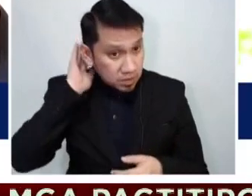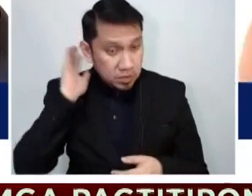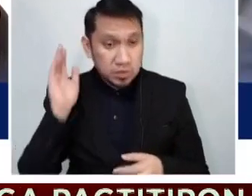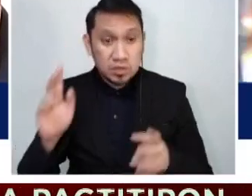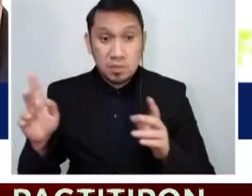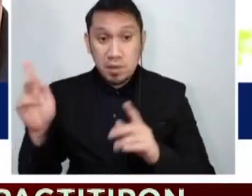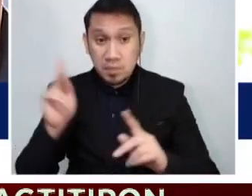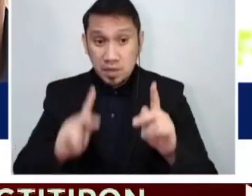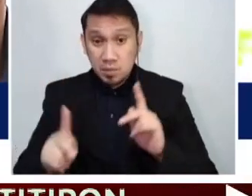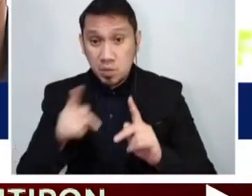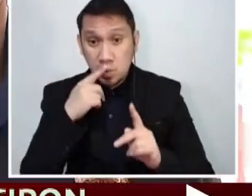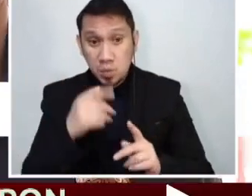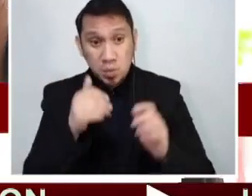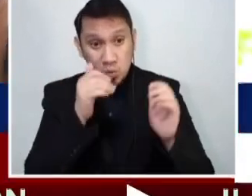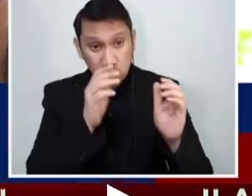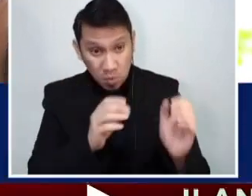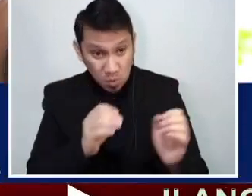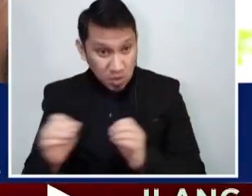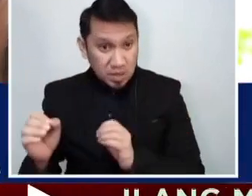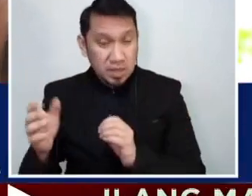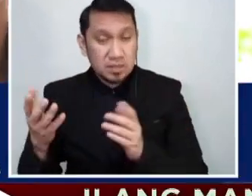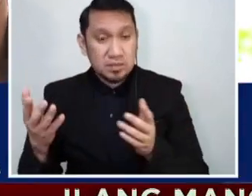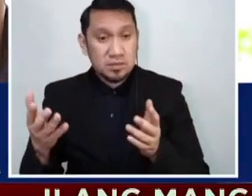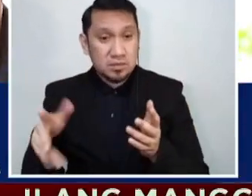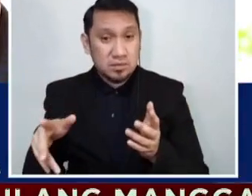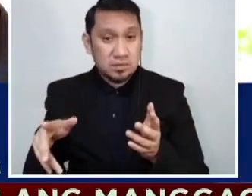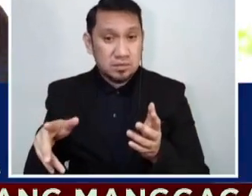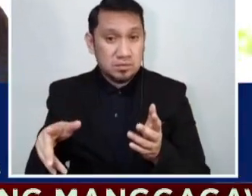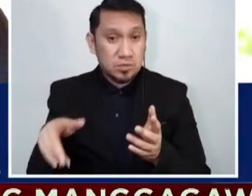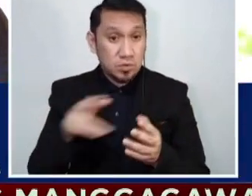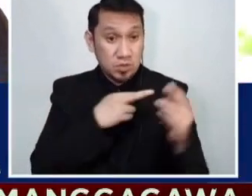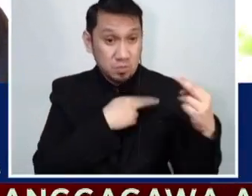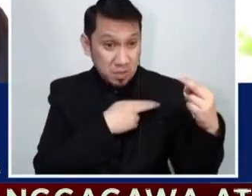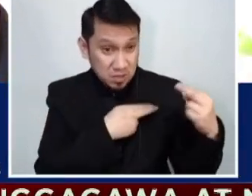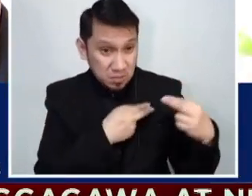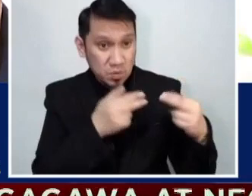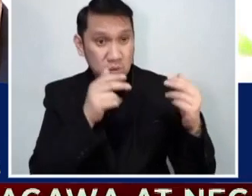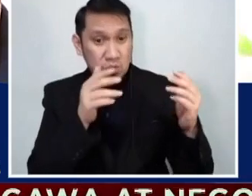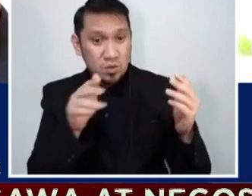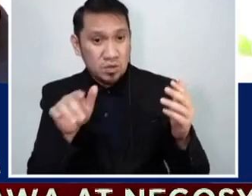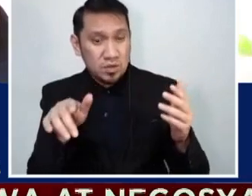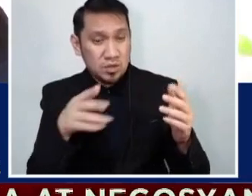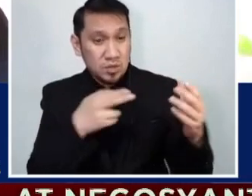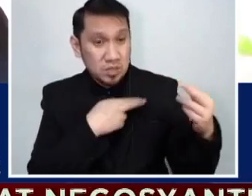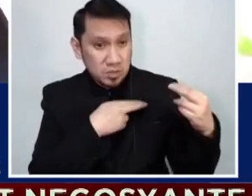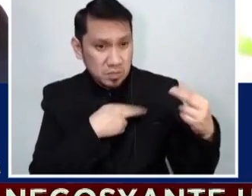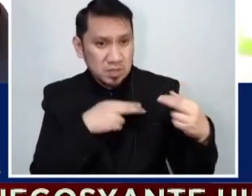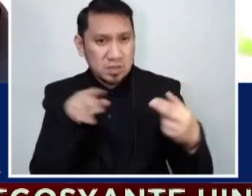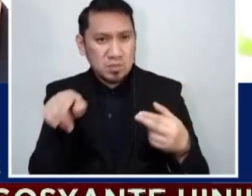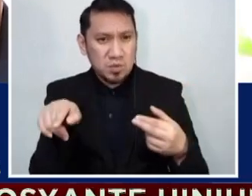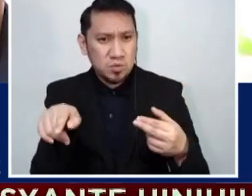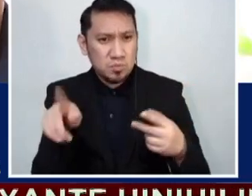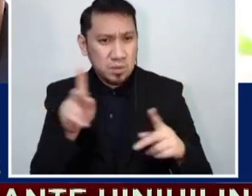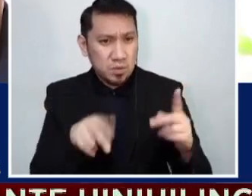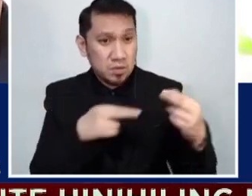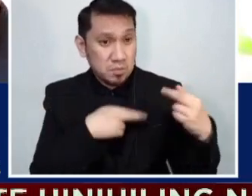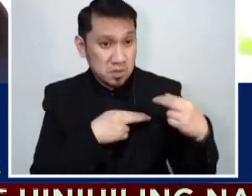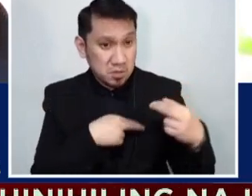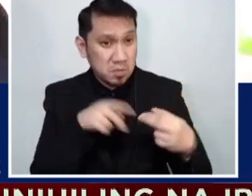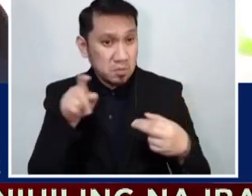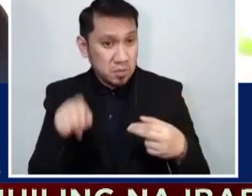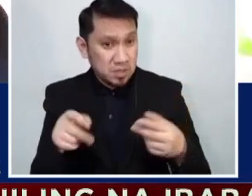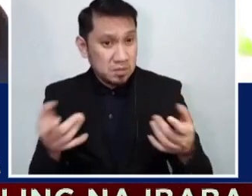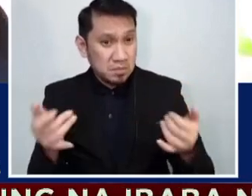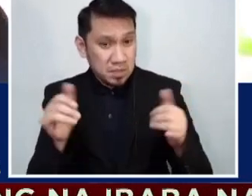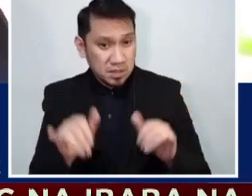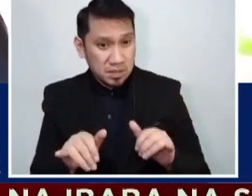na yung ating pong paggagawa ng mga itong big event, we make sure that we always put